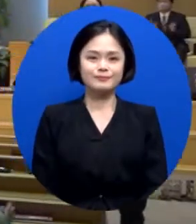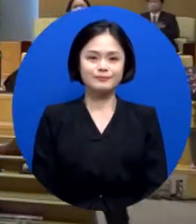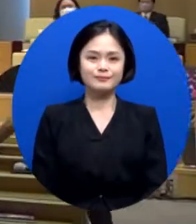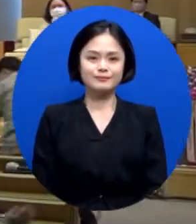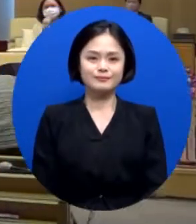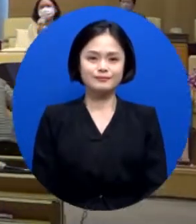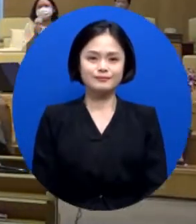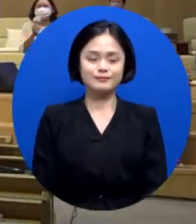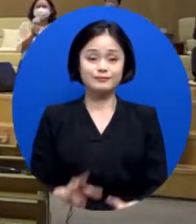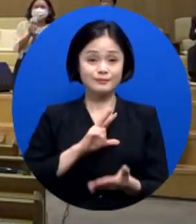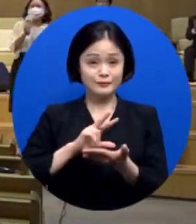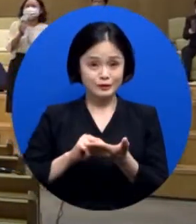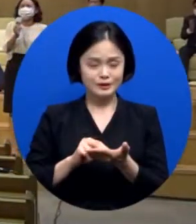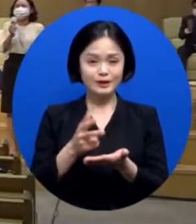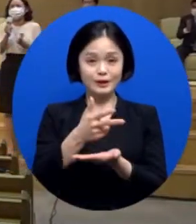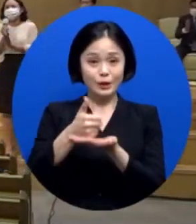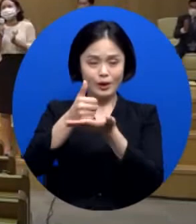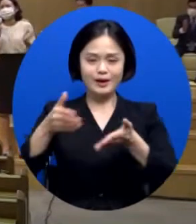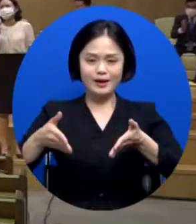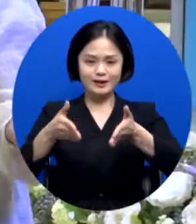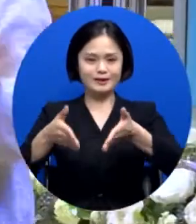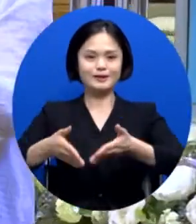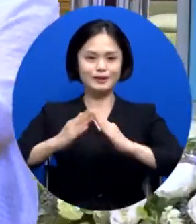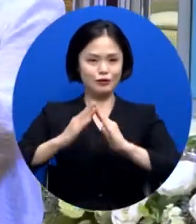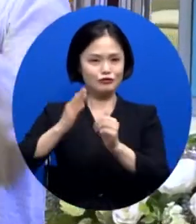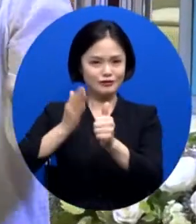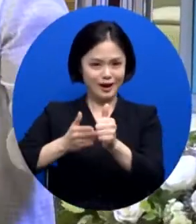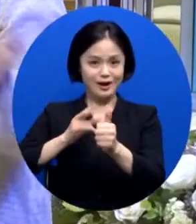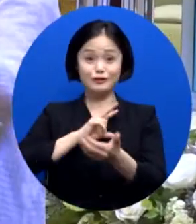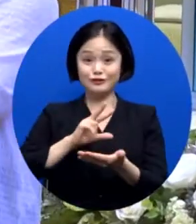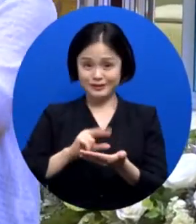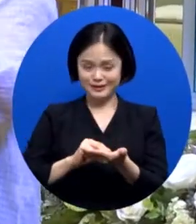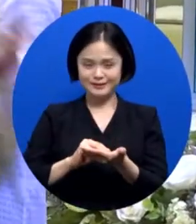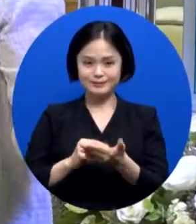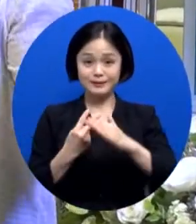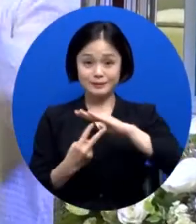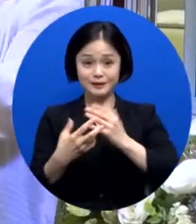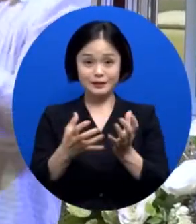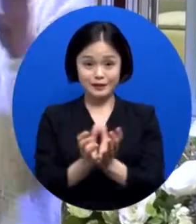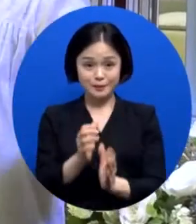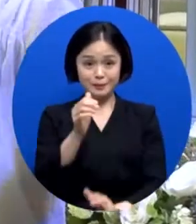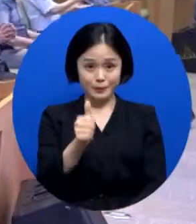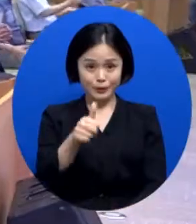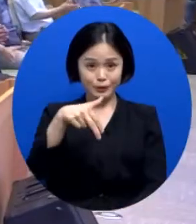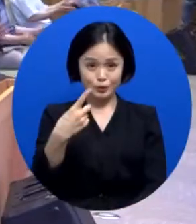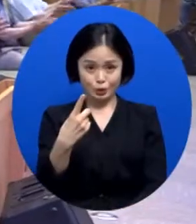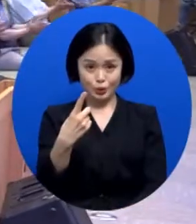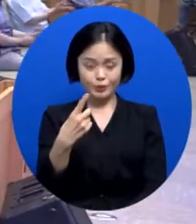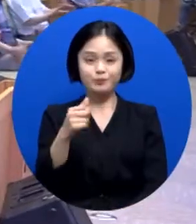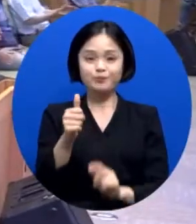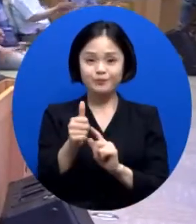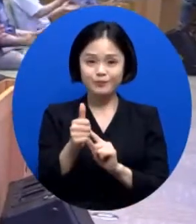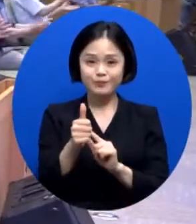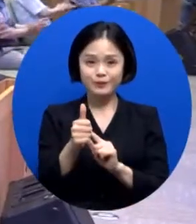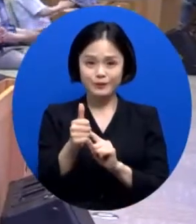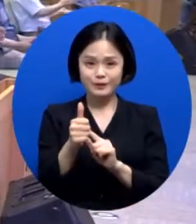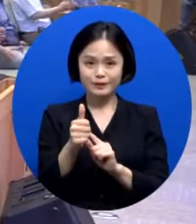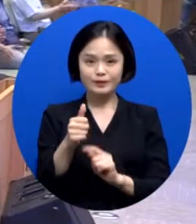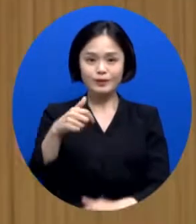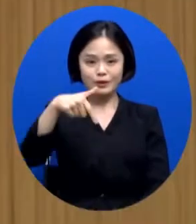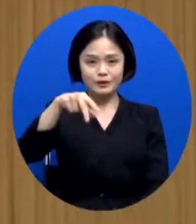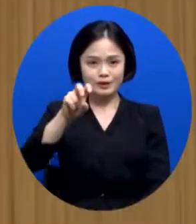여호와의 기를 세우라 라는 주제로 열린 이번 실패는 월드비전 조명환 회장 청주 중앙 신곡은 교회